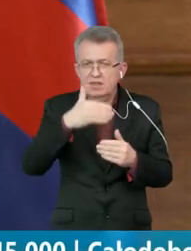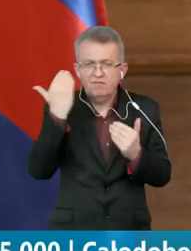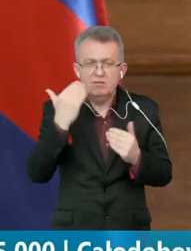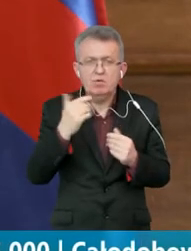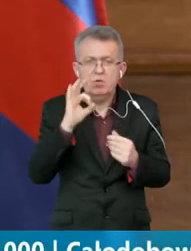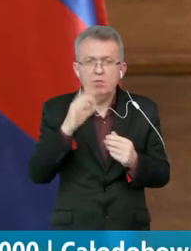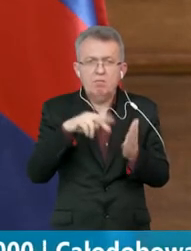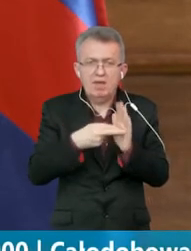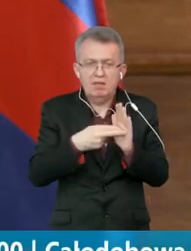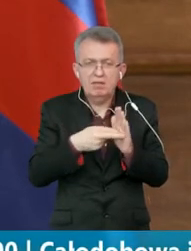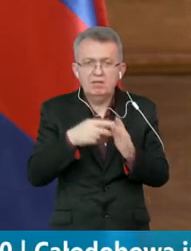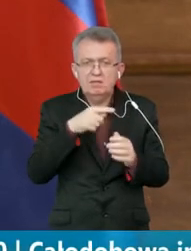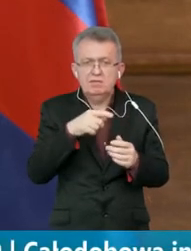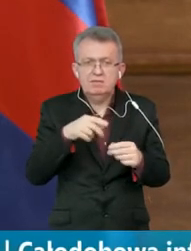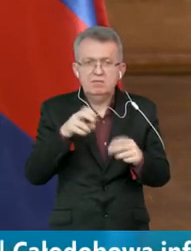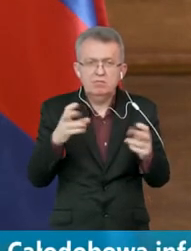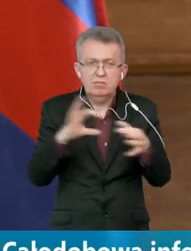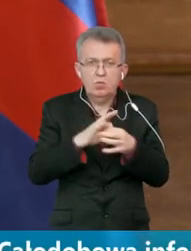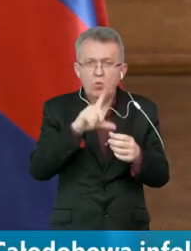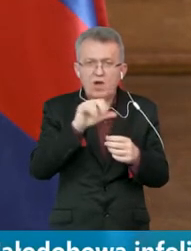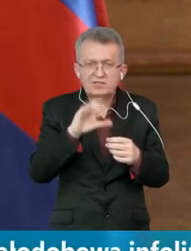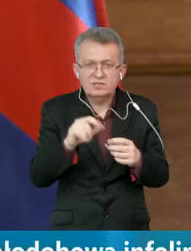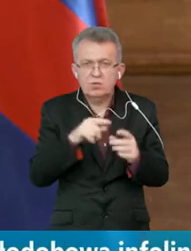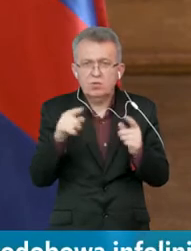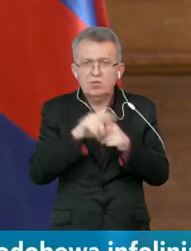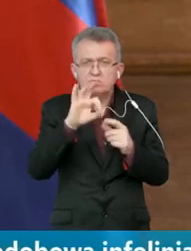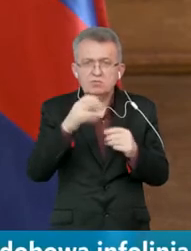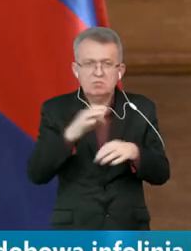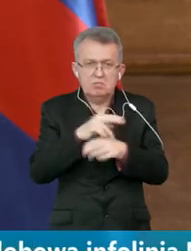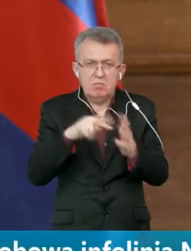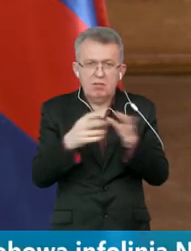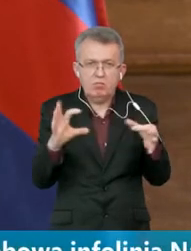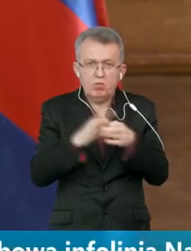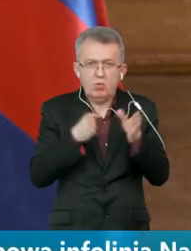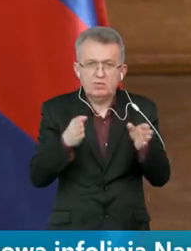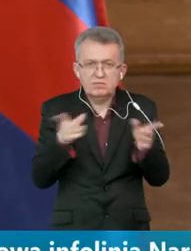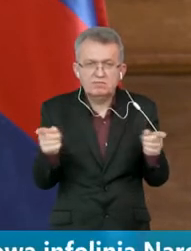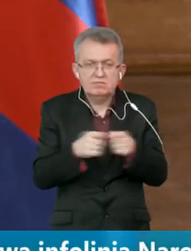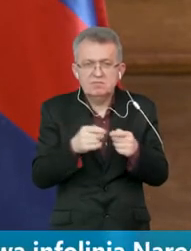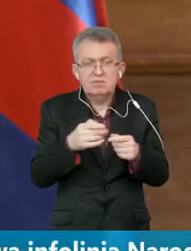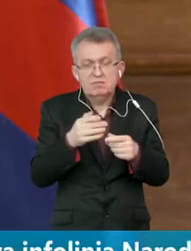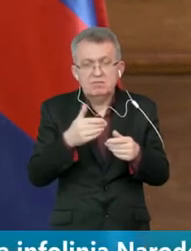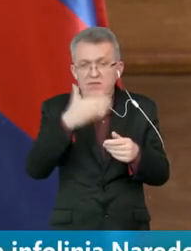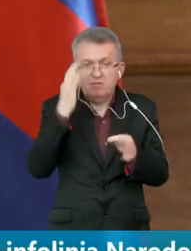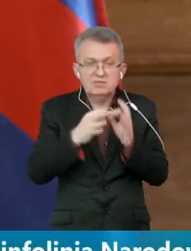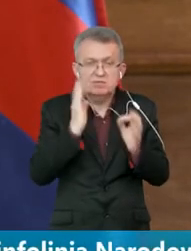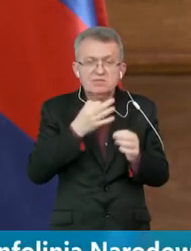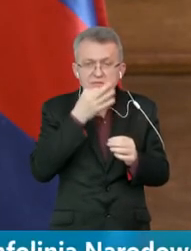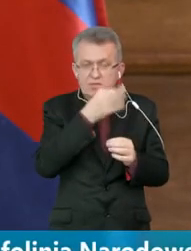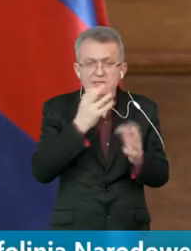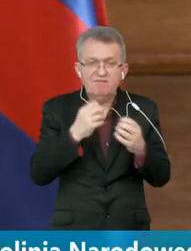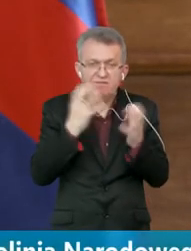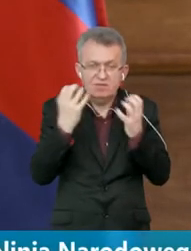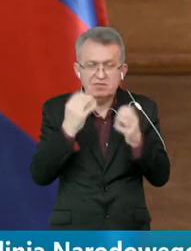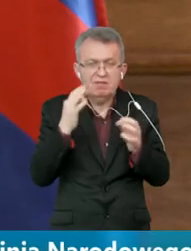planowanej inwestycji łączącej ulicę Łukasińskiego z ulicą Spółdzielców. Spróbujemy to wyjaśnić, ale